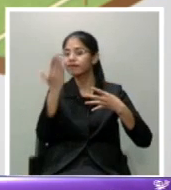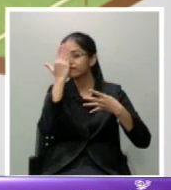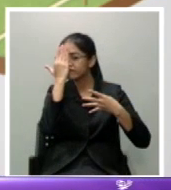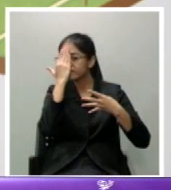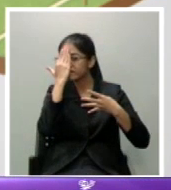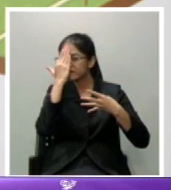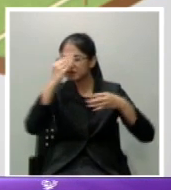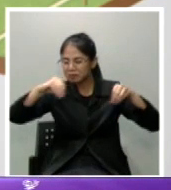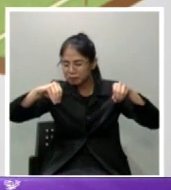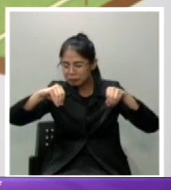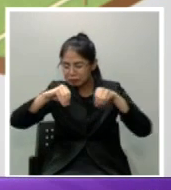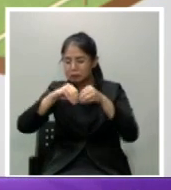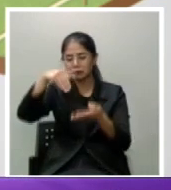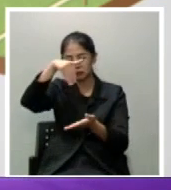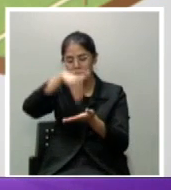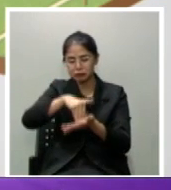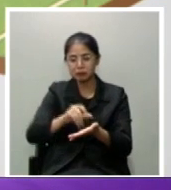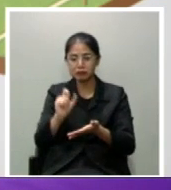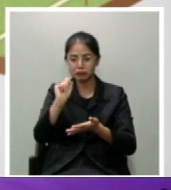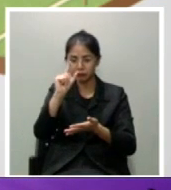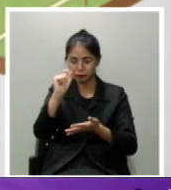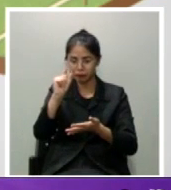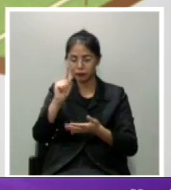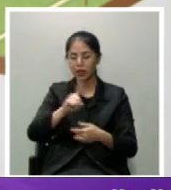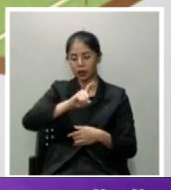รษฐกิจติดถนนจำนวนทั้งสิ้น